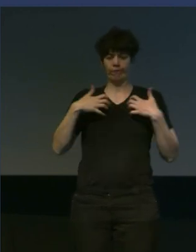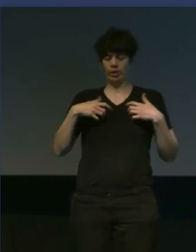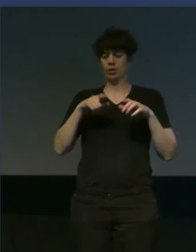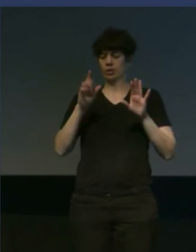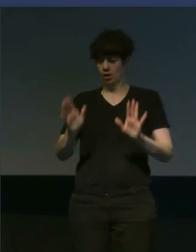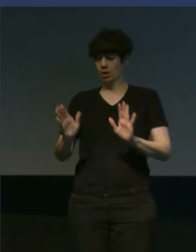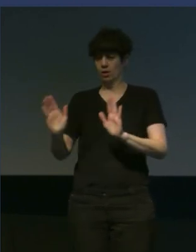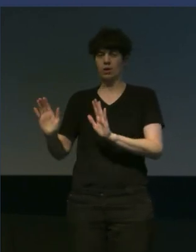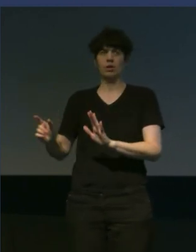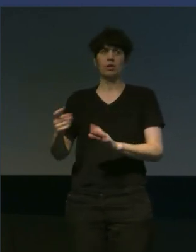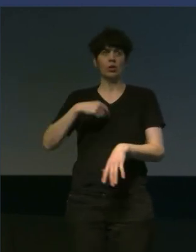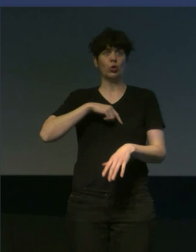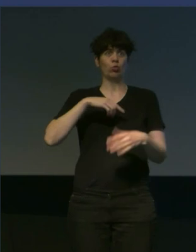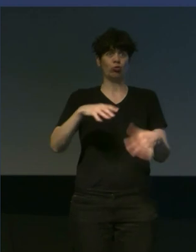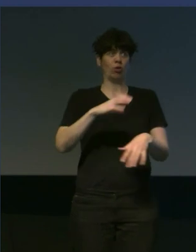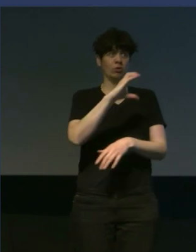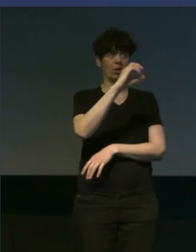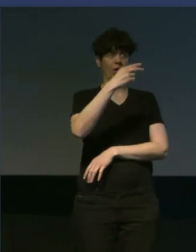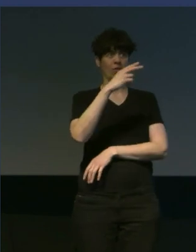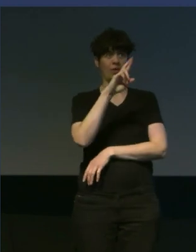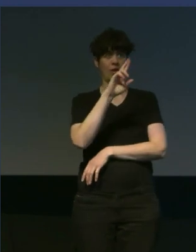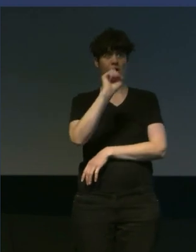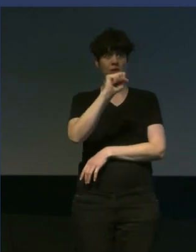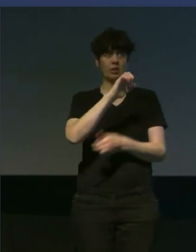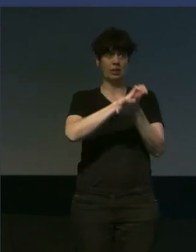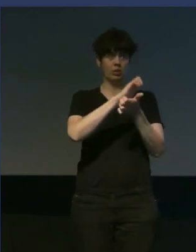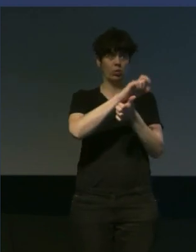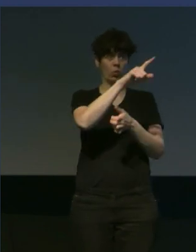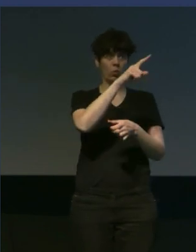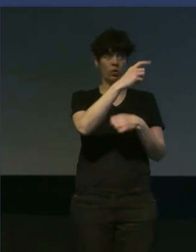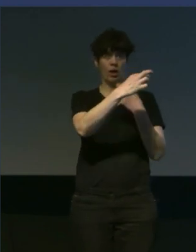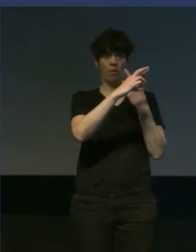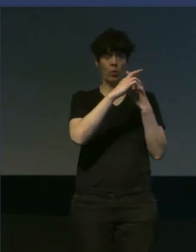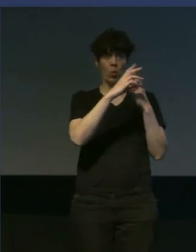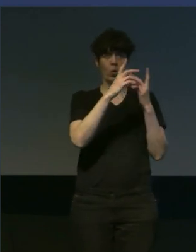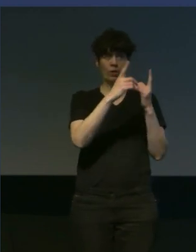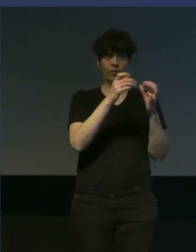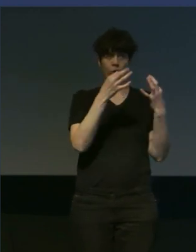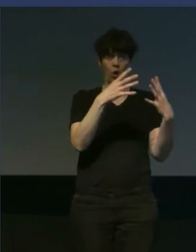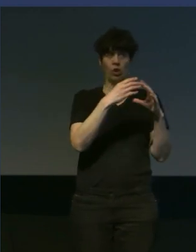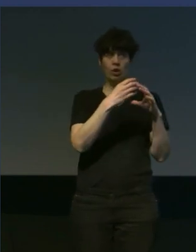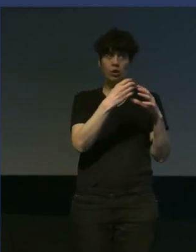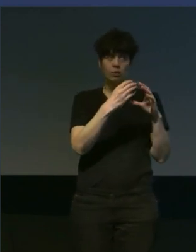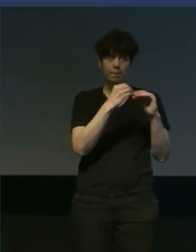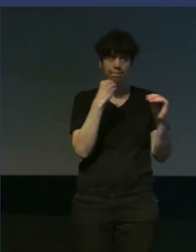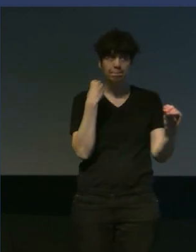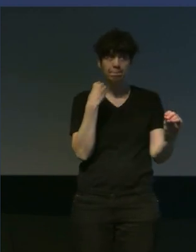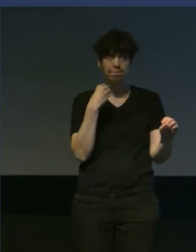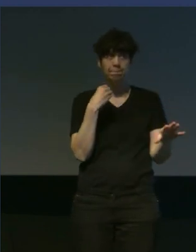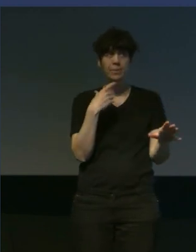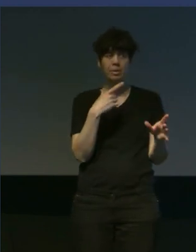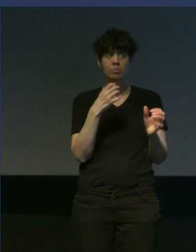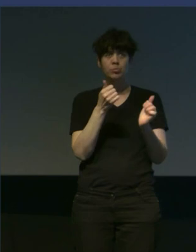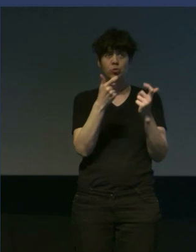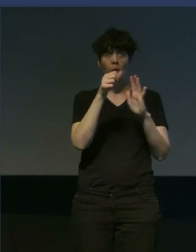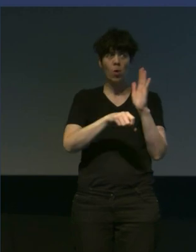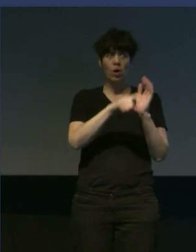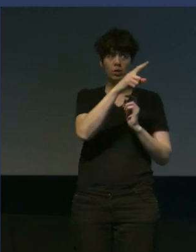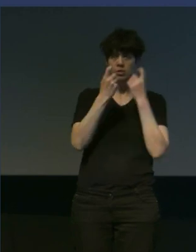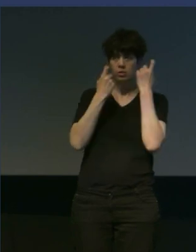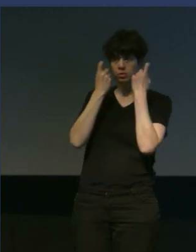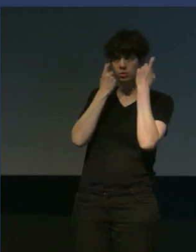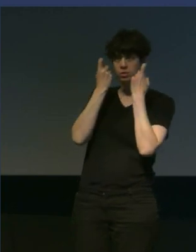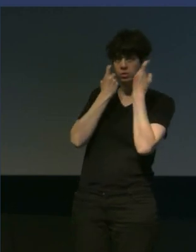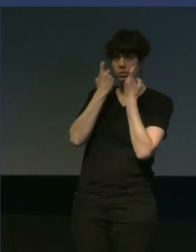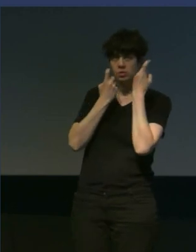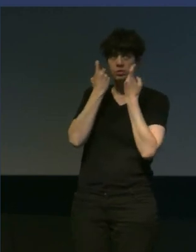déjà, on est un peu pionnière et solution, à nous un peu de temps à redonner sa réponse à Anne, en quelques mois quand même. Et ça ne veut pas si